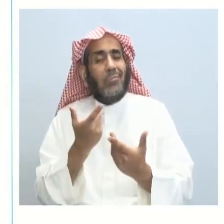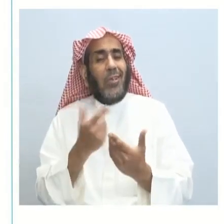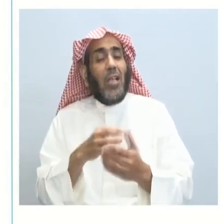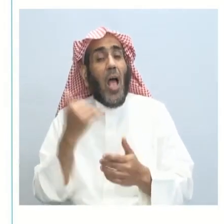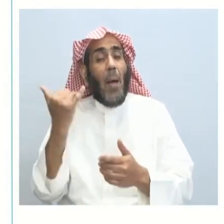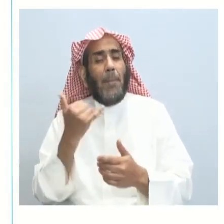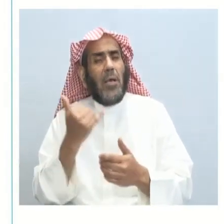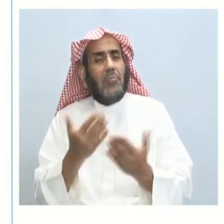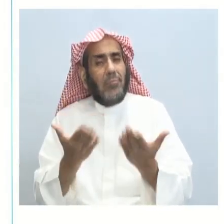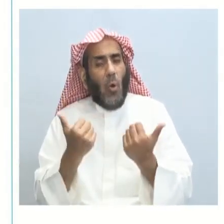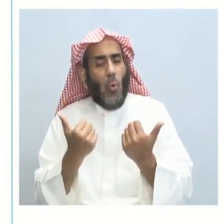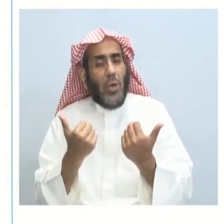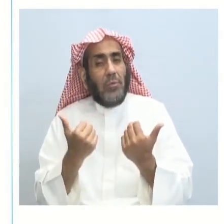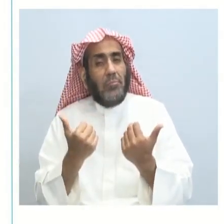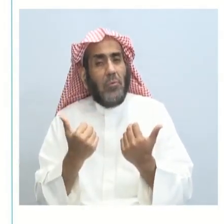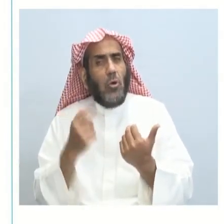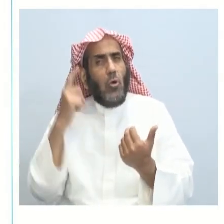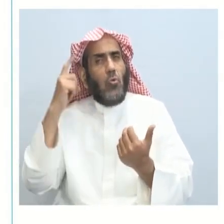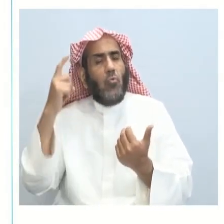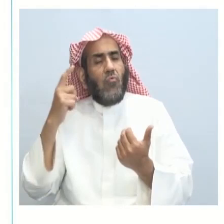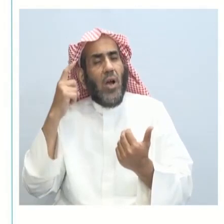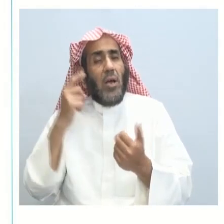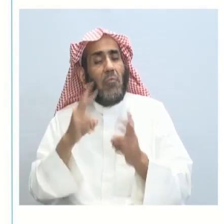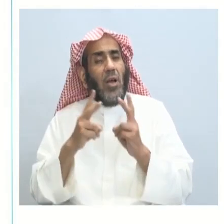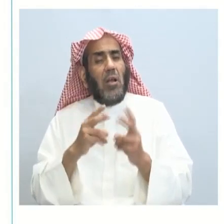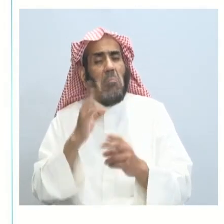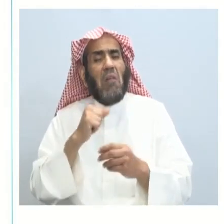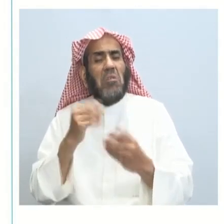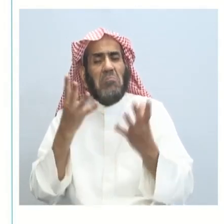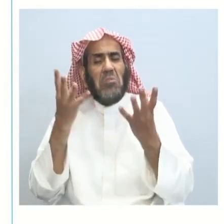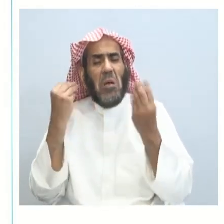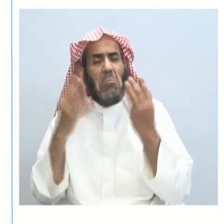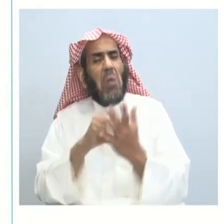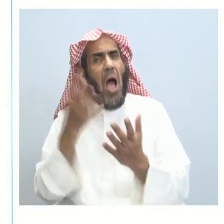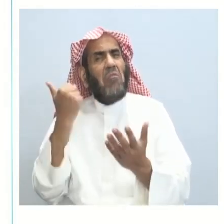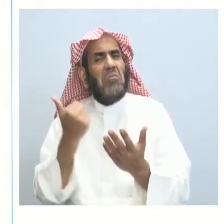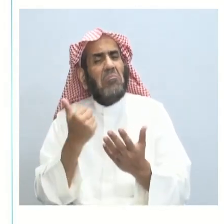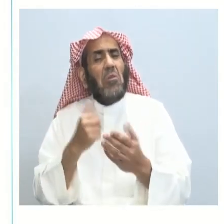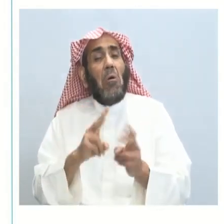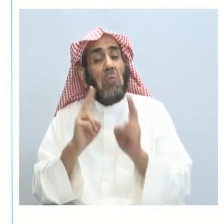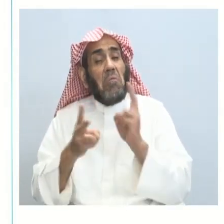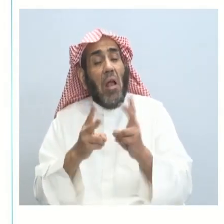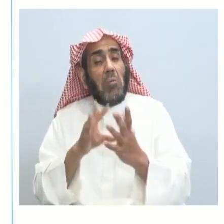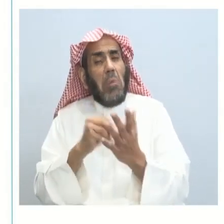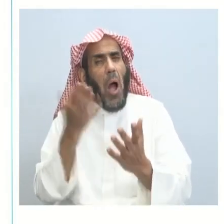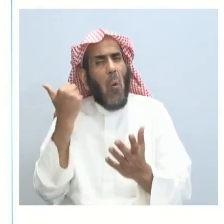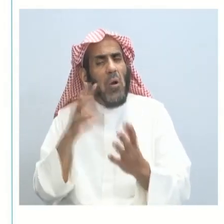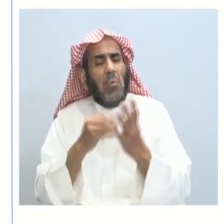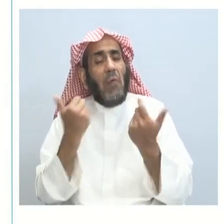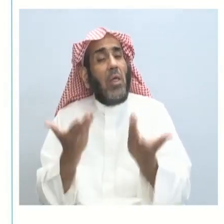اهميه دعونا نفكر بفعاليه اقيمه دون جمع المعلومات ما الذي سيمكن او يمكن ان